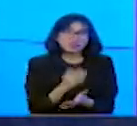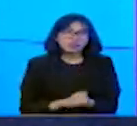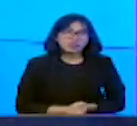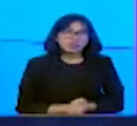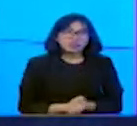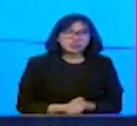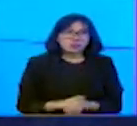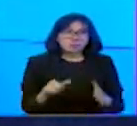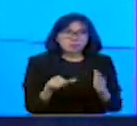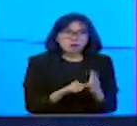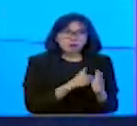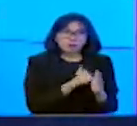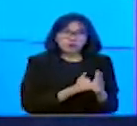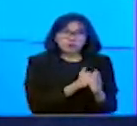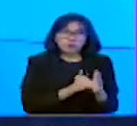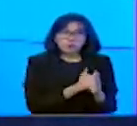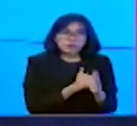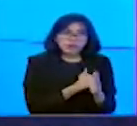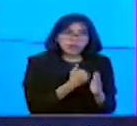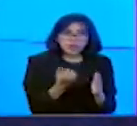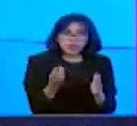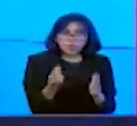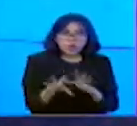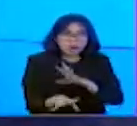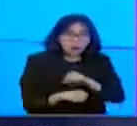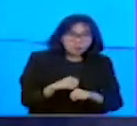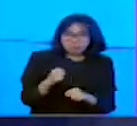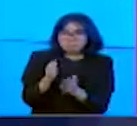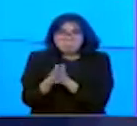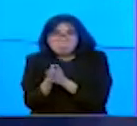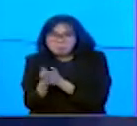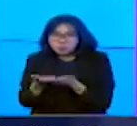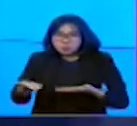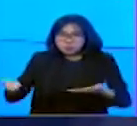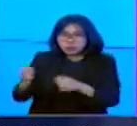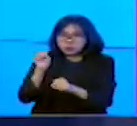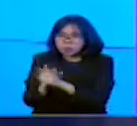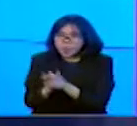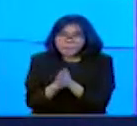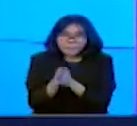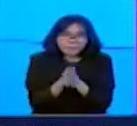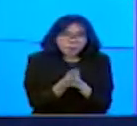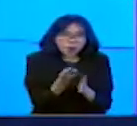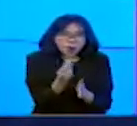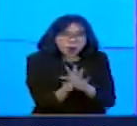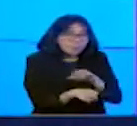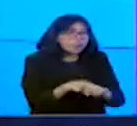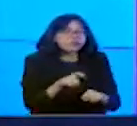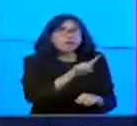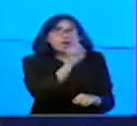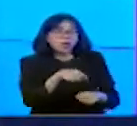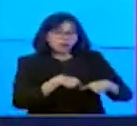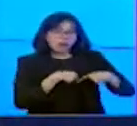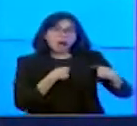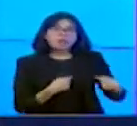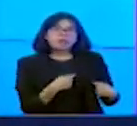Korupsi dana bantuan, mengambil sebagian dana dengan memanfaatkan keadaan pandemi tentu menjadi pertanyaan besar. Di mana nurani para tersangka?